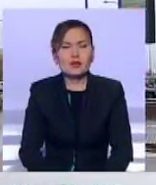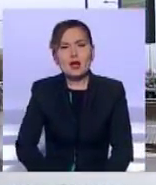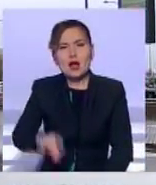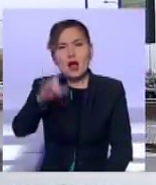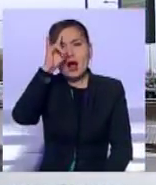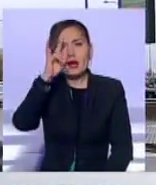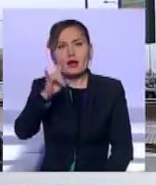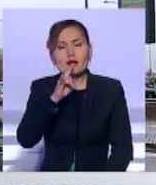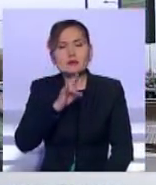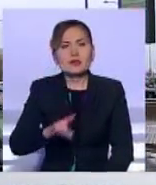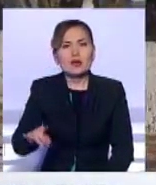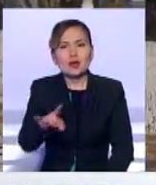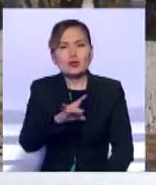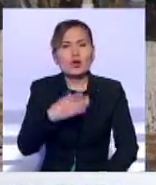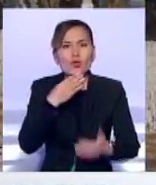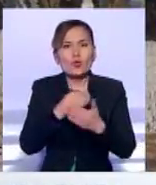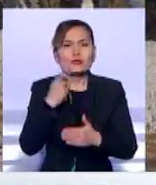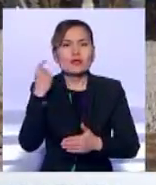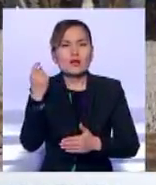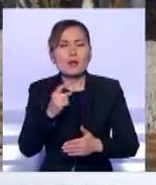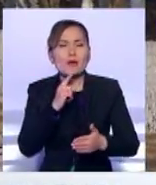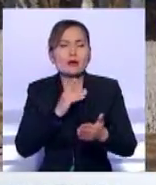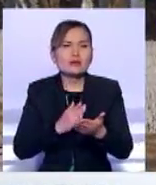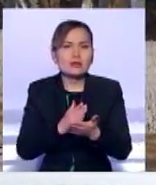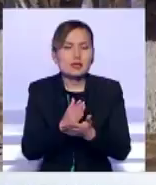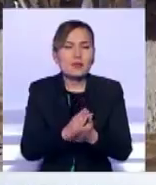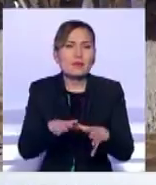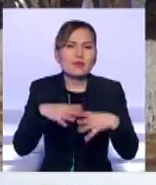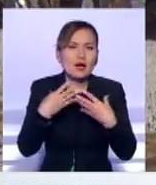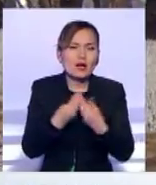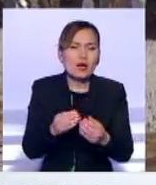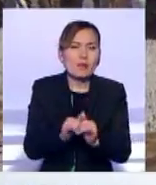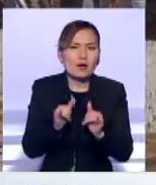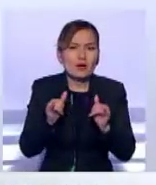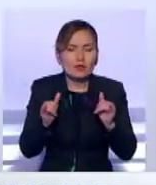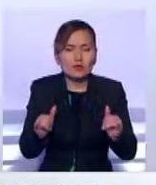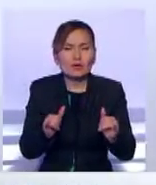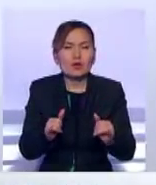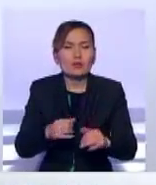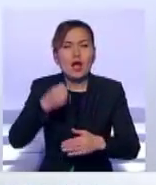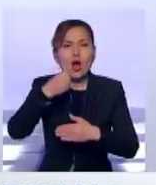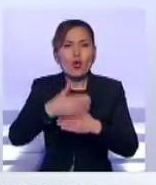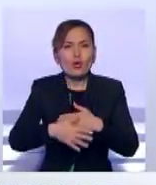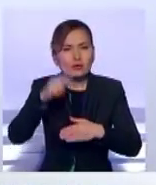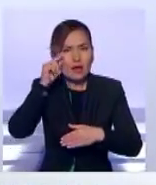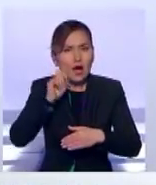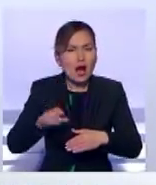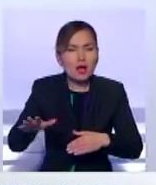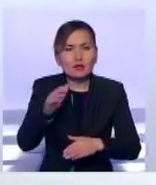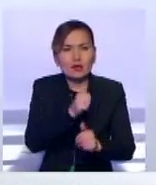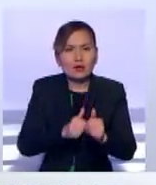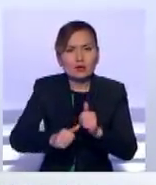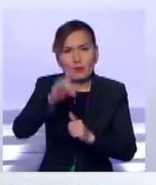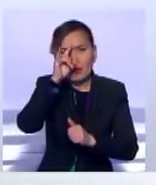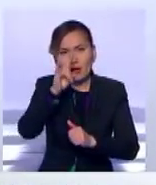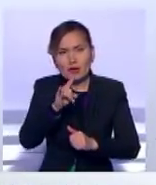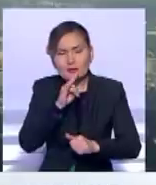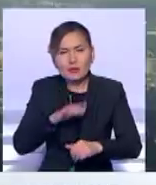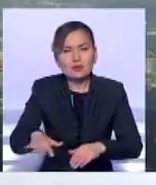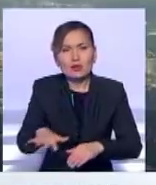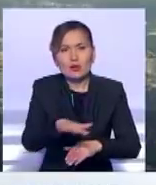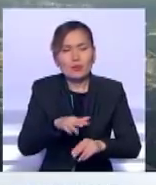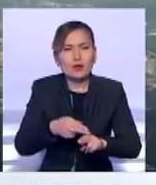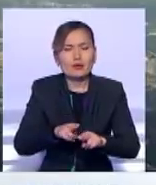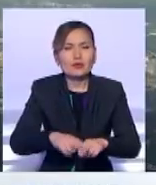Қазақстан Республикасы өзінің экономикалық, саяси және әлеуметтік тұрақтылығының арқасында Орталық Азиядағы көшбасшы мемлекетке айналды. Бұл